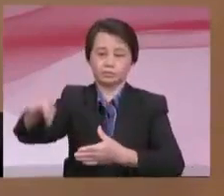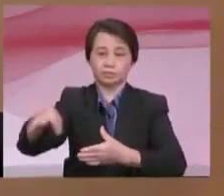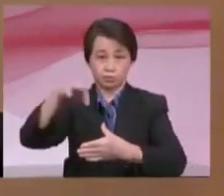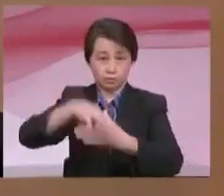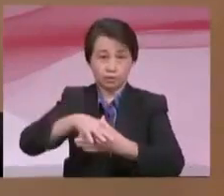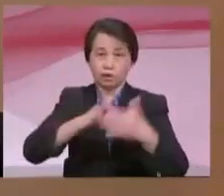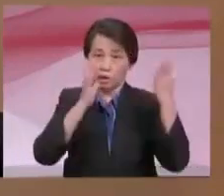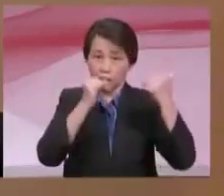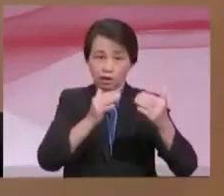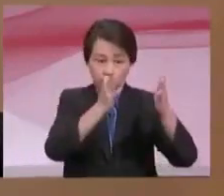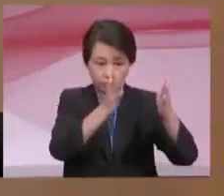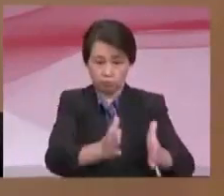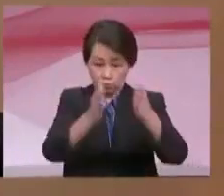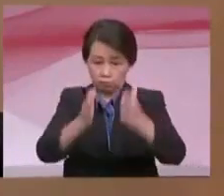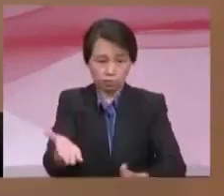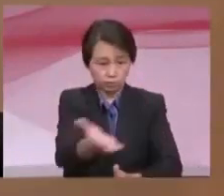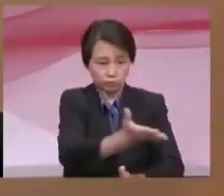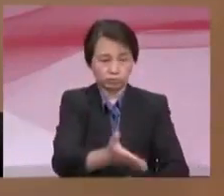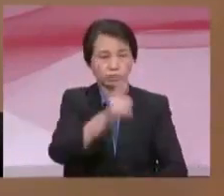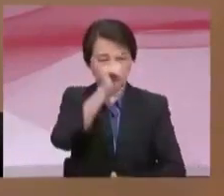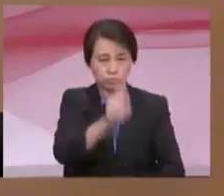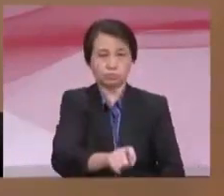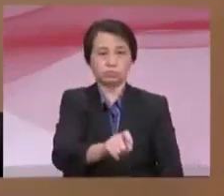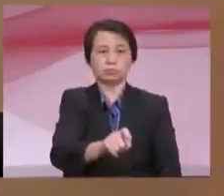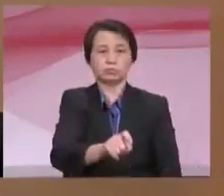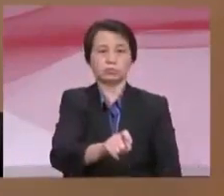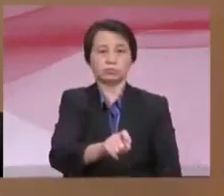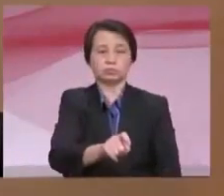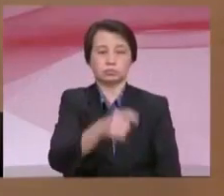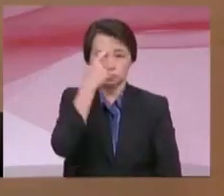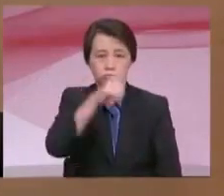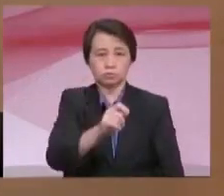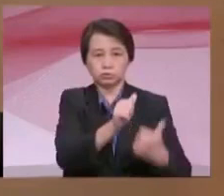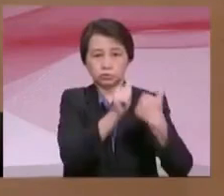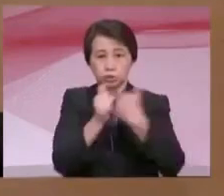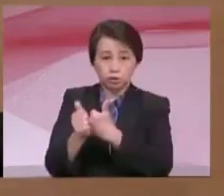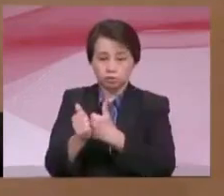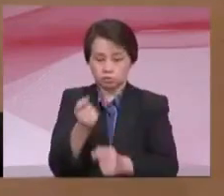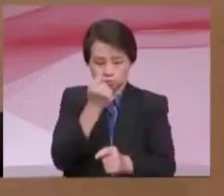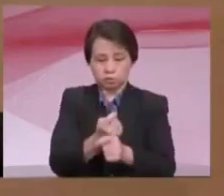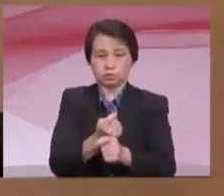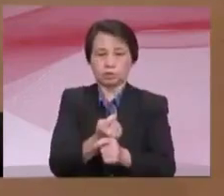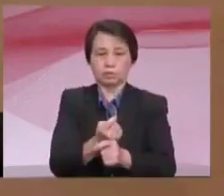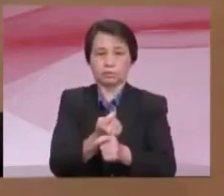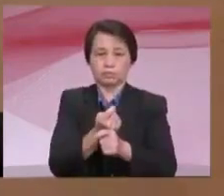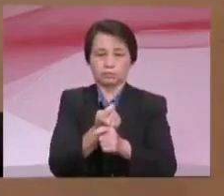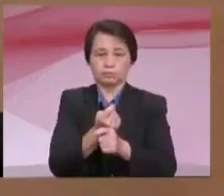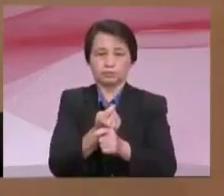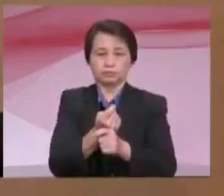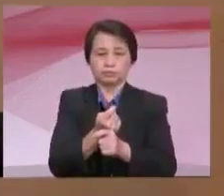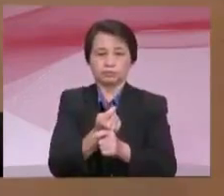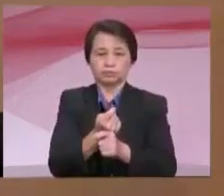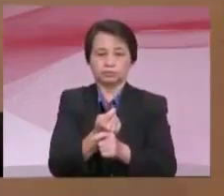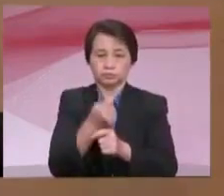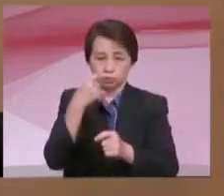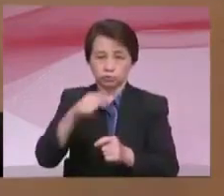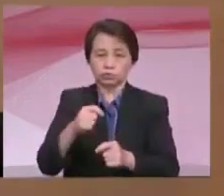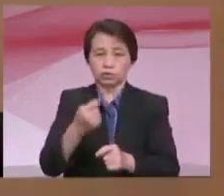Hai jarak pemudi pemudi digalakkan untuk mengikut ketetapan yang telah body